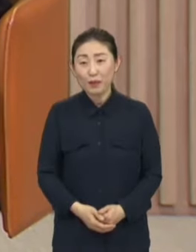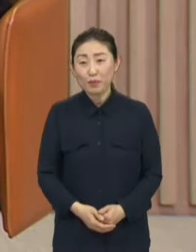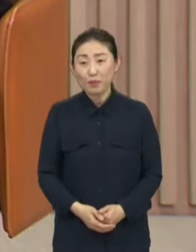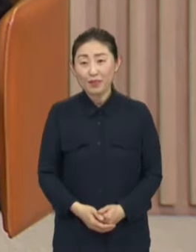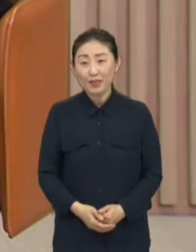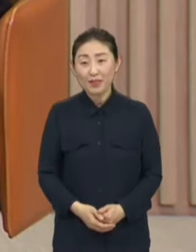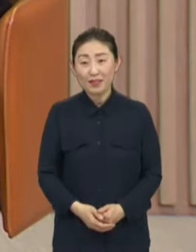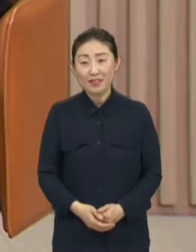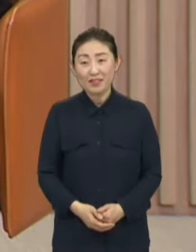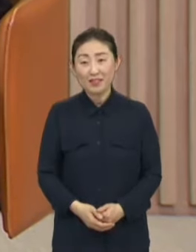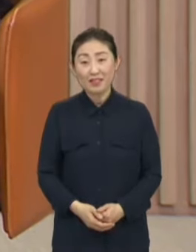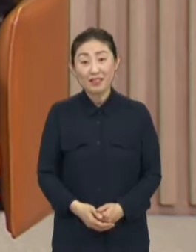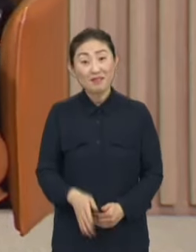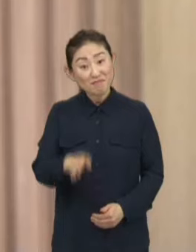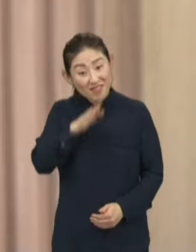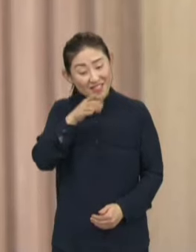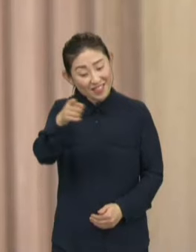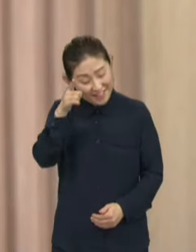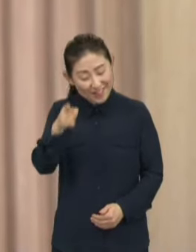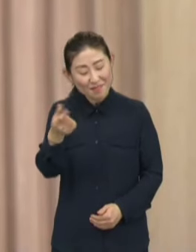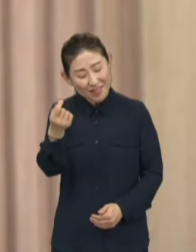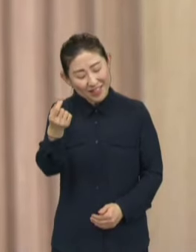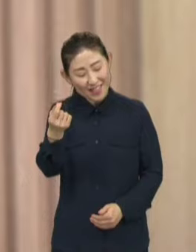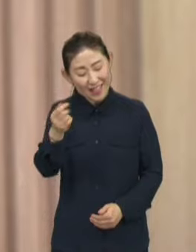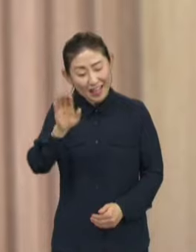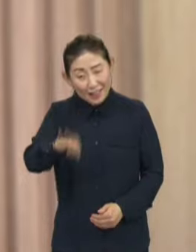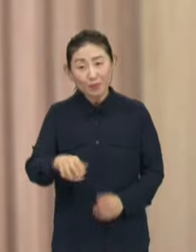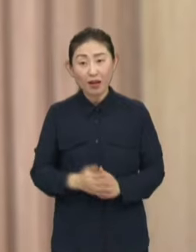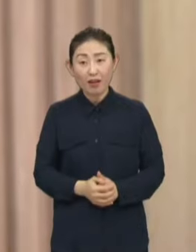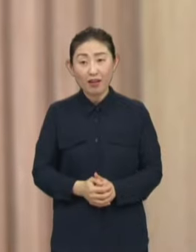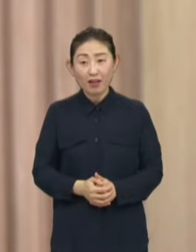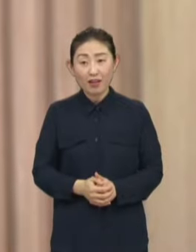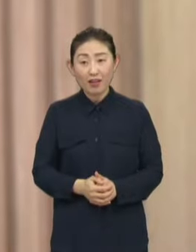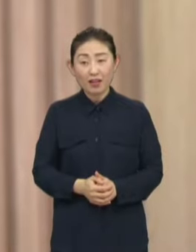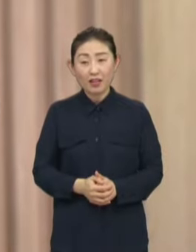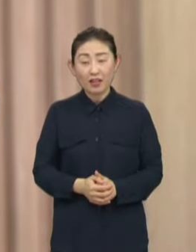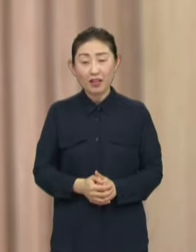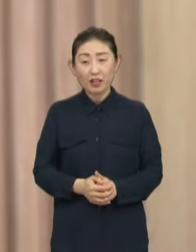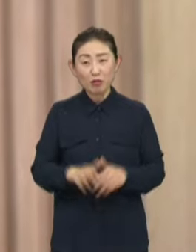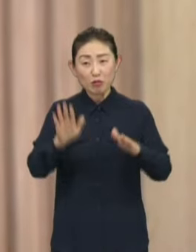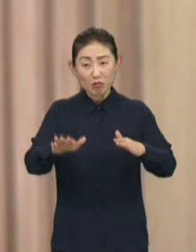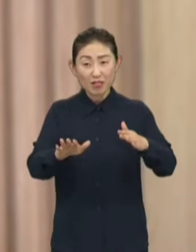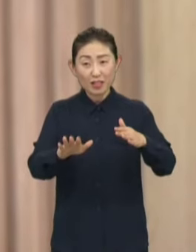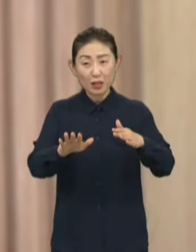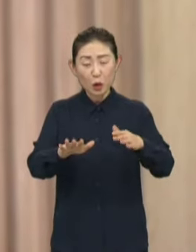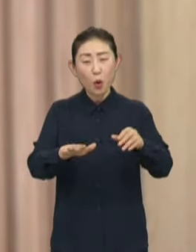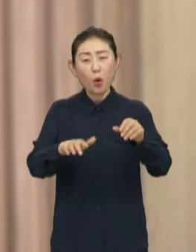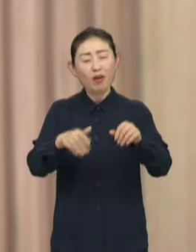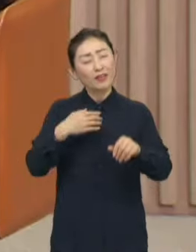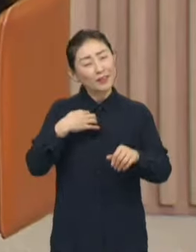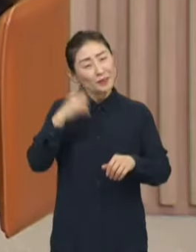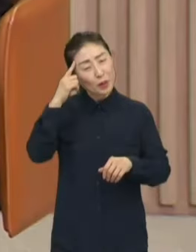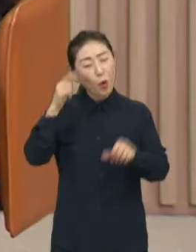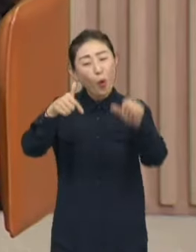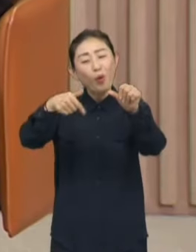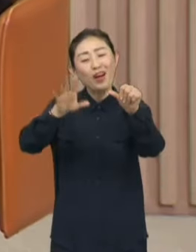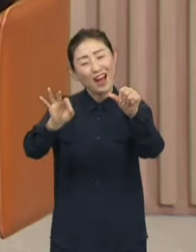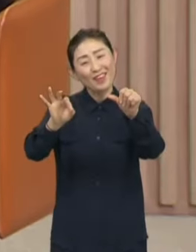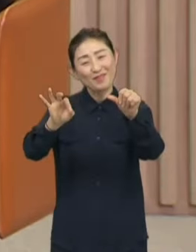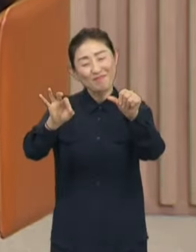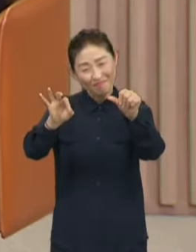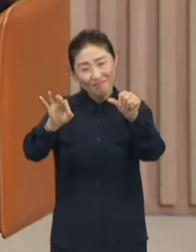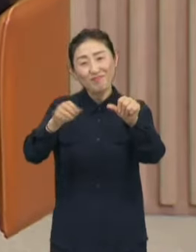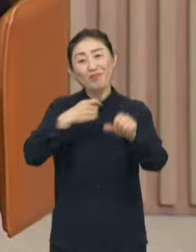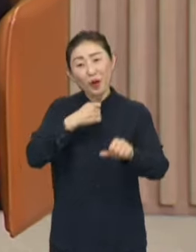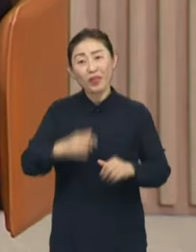뭐 궁극적인 목표는 우승이지만 일단 뭐 선수단도 그렇고 저희는 5강을 지금 목표로 하고 있습니다. 단번에